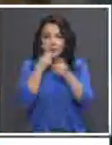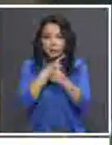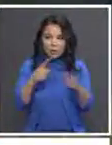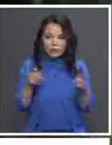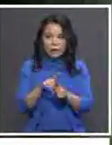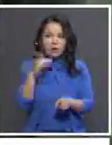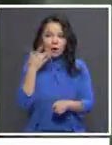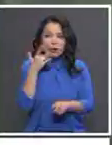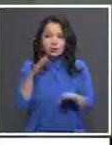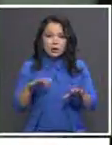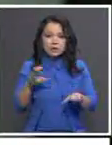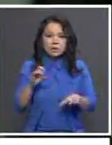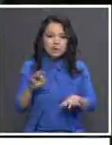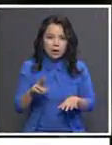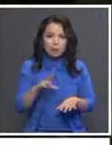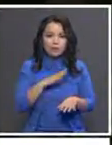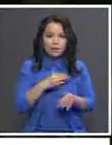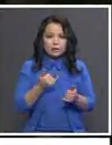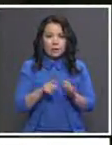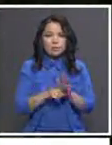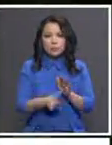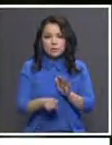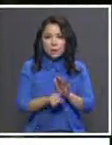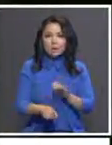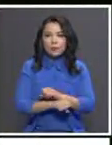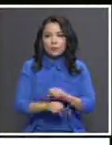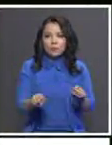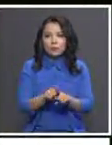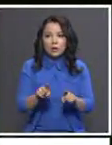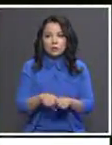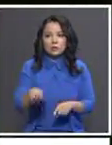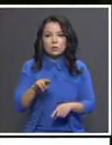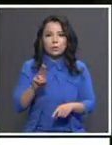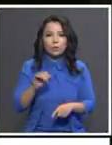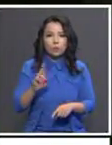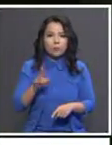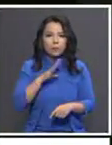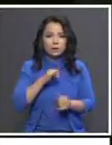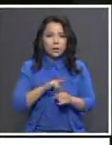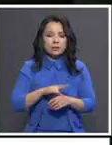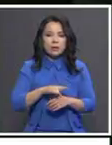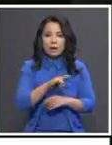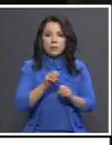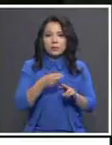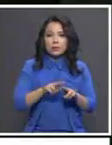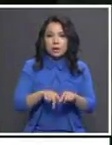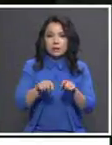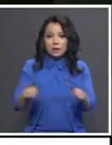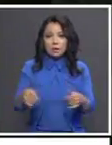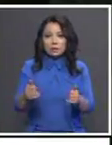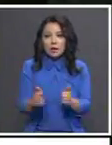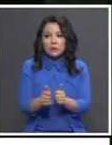кейін Ақыш Сирия аумағына қанатты зымырандармен жабдықталған Дональд Кук кемесін жіберді. Ал